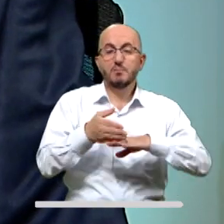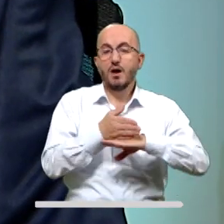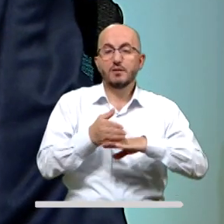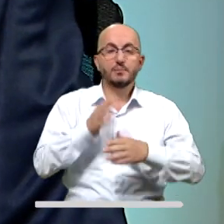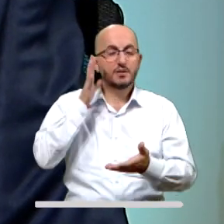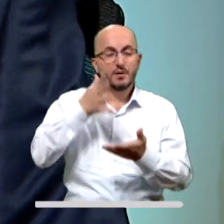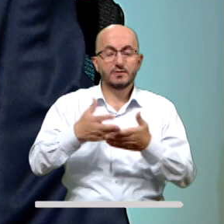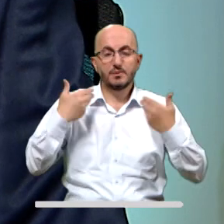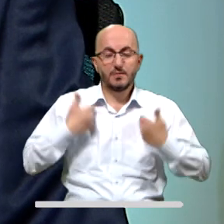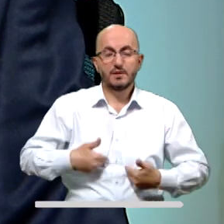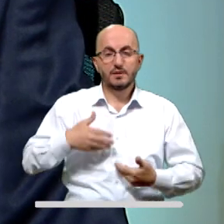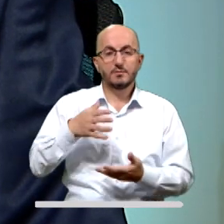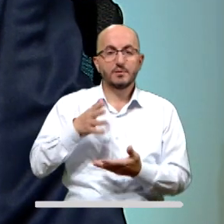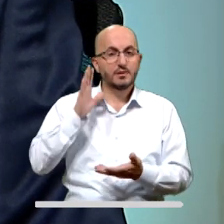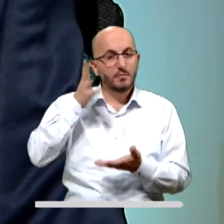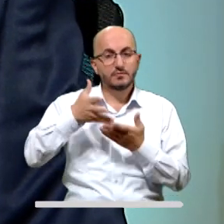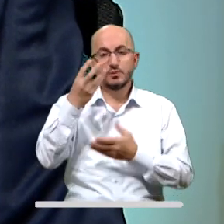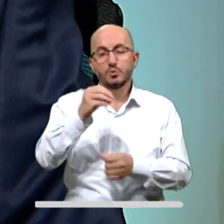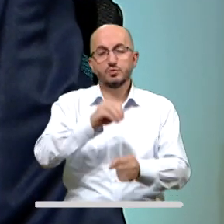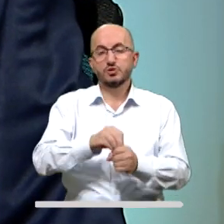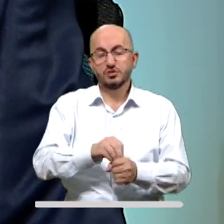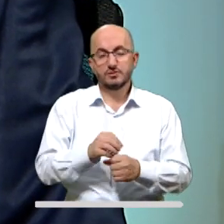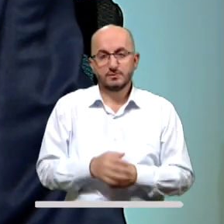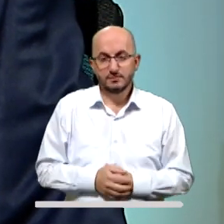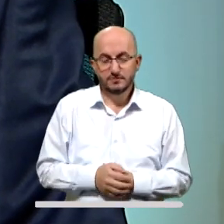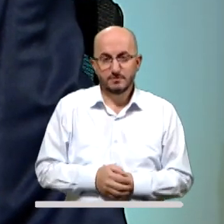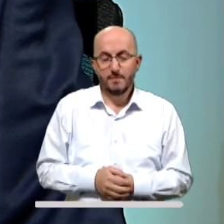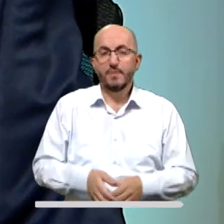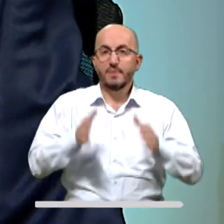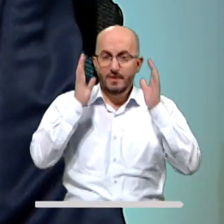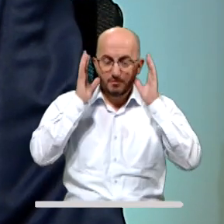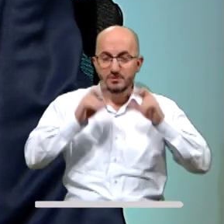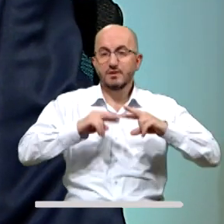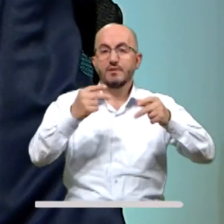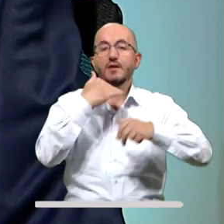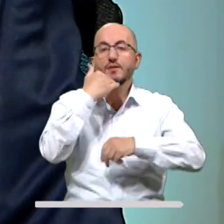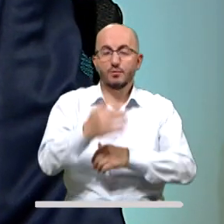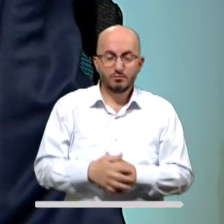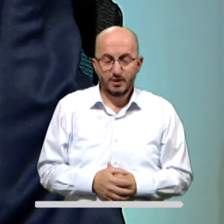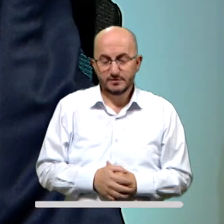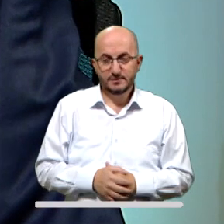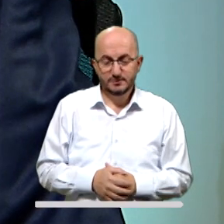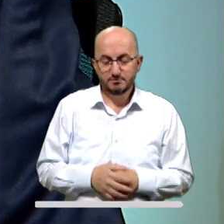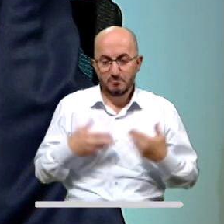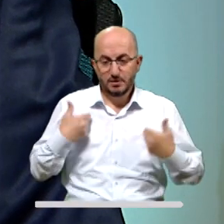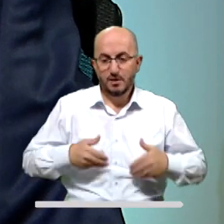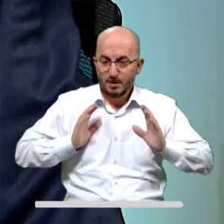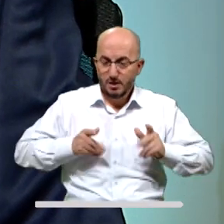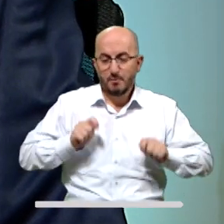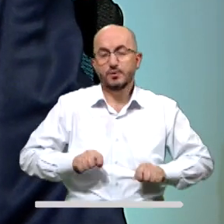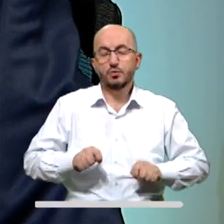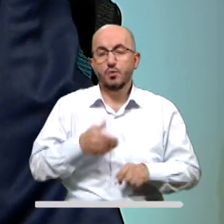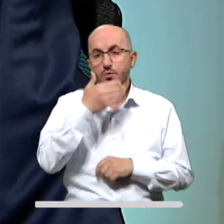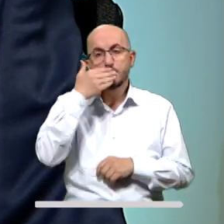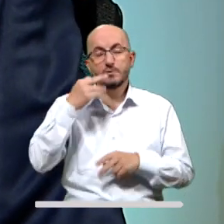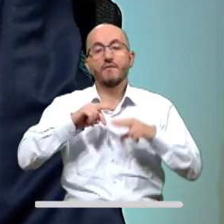de bedeni bir ibadet olduğu için Furkan hocam. Yani mesela namazda vekalet olmaz. Çünkü bedeni bir ibadettir.